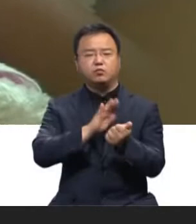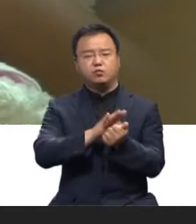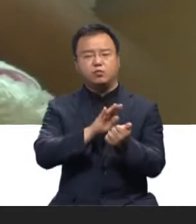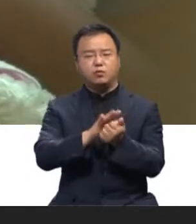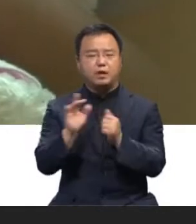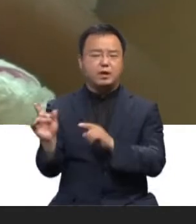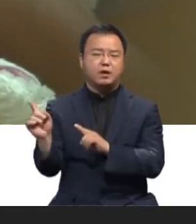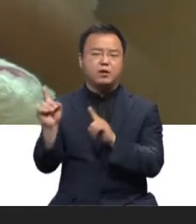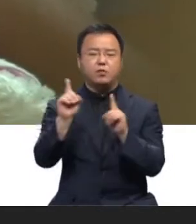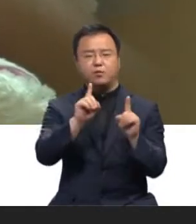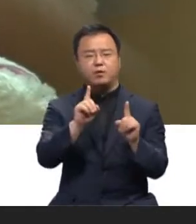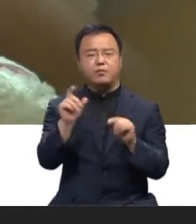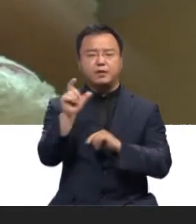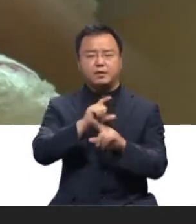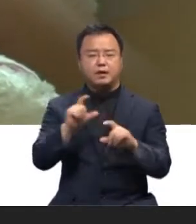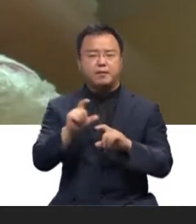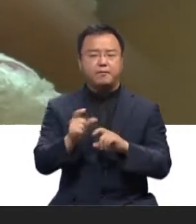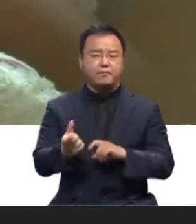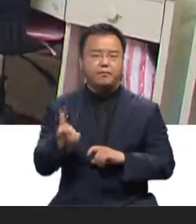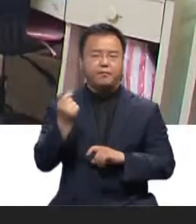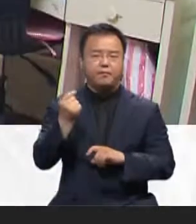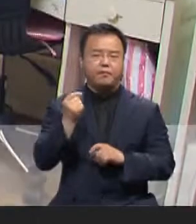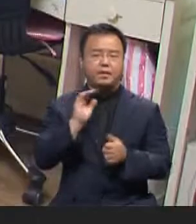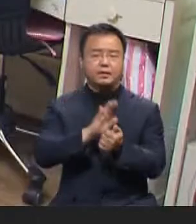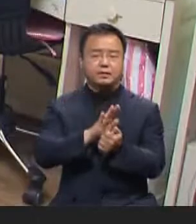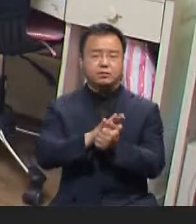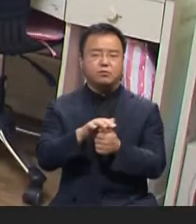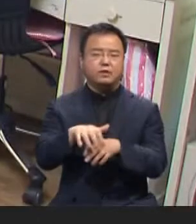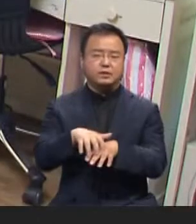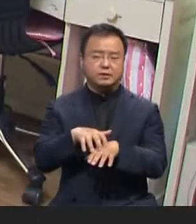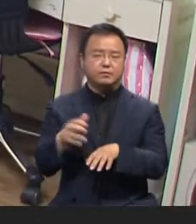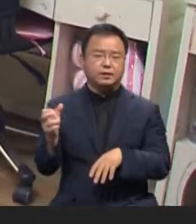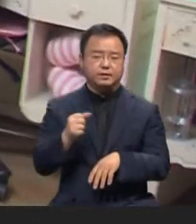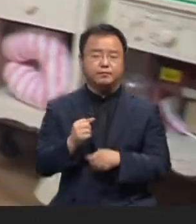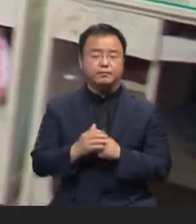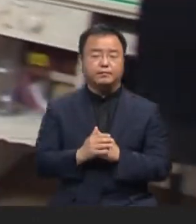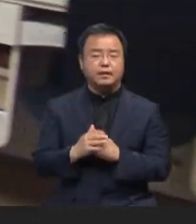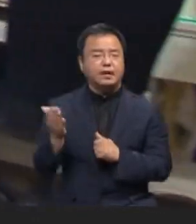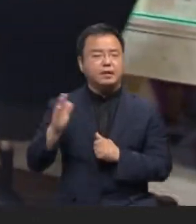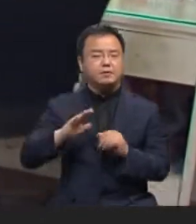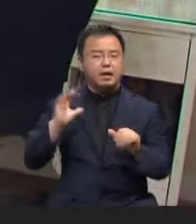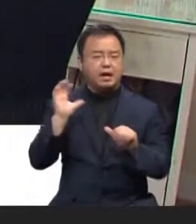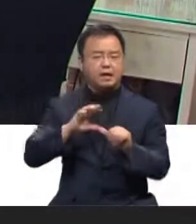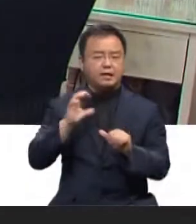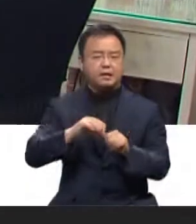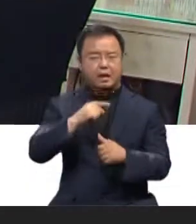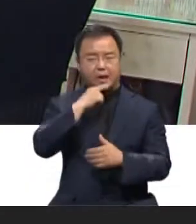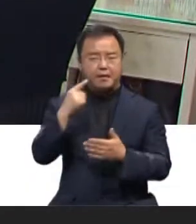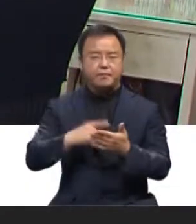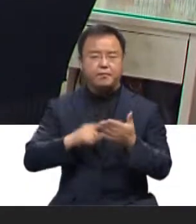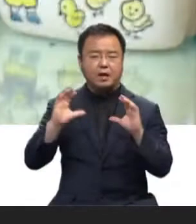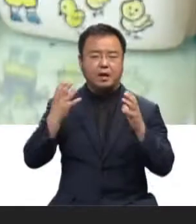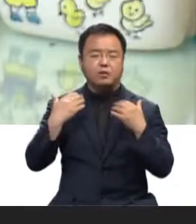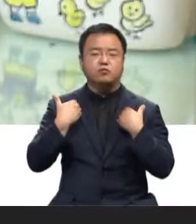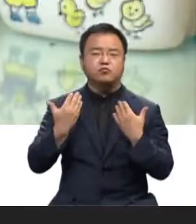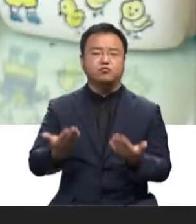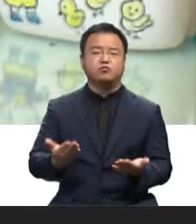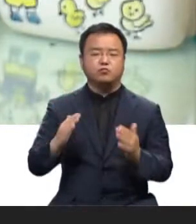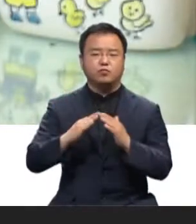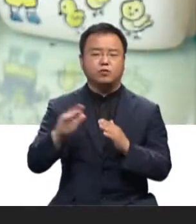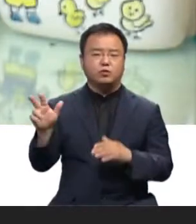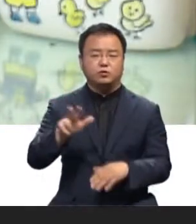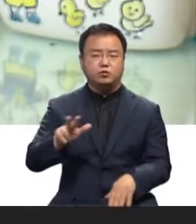좀 빨리 할 수 있는 그런 지원 세계를 하지만 학대 피해 아동 쉼터는 정복 쩍 으로 일은 2곳에 불과 의